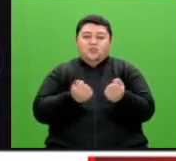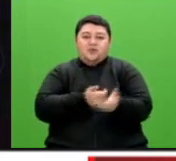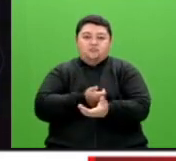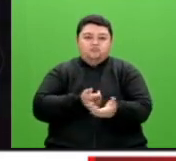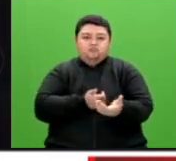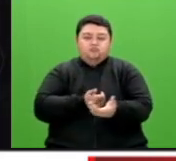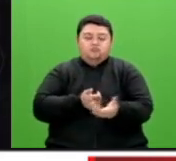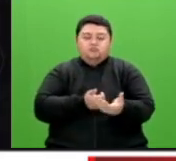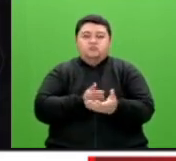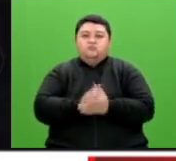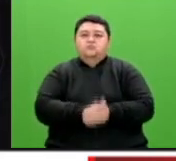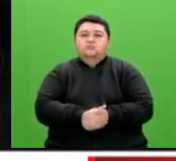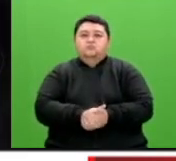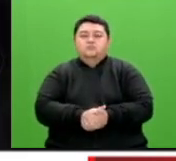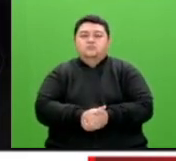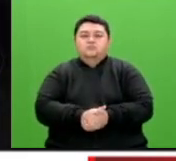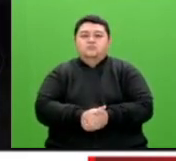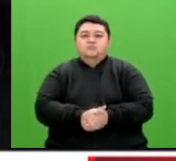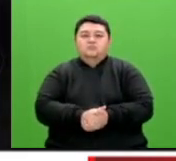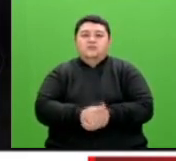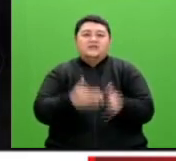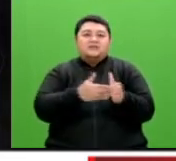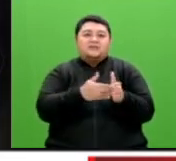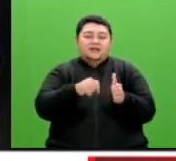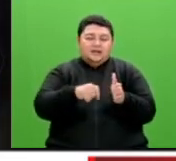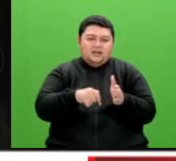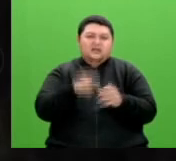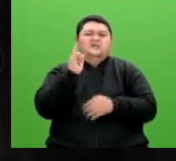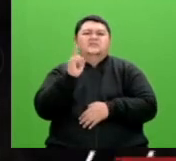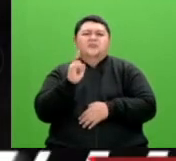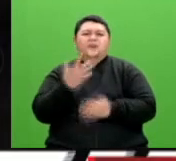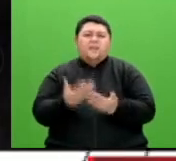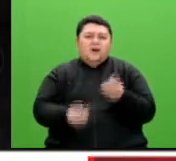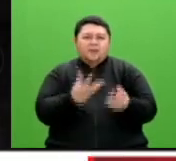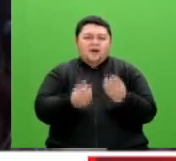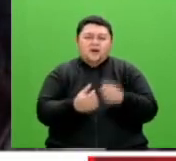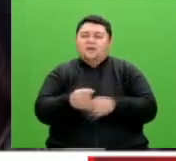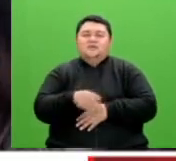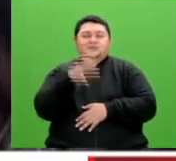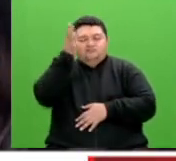sementara belum diketahui secara pasti penyebab dari kebakaran ini.